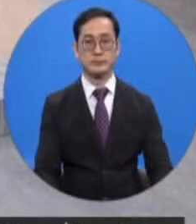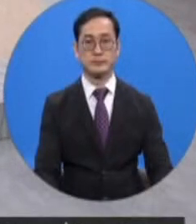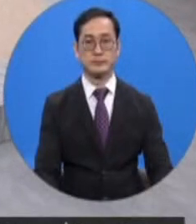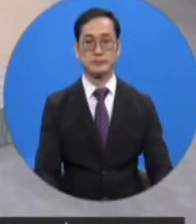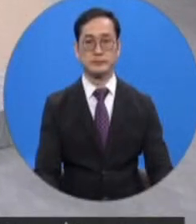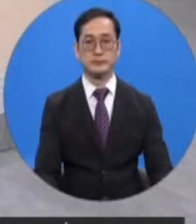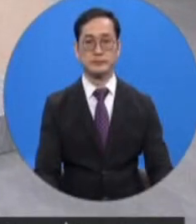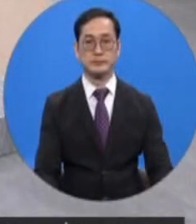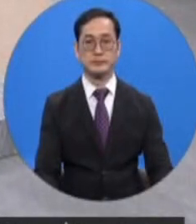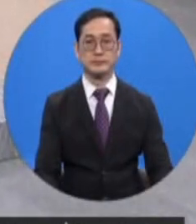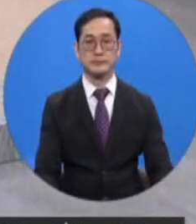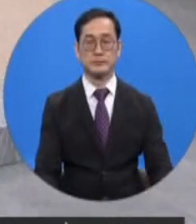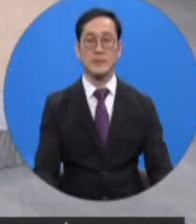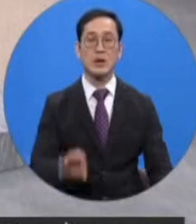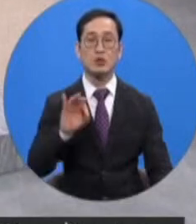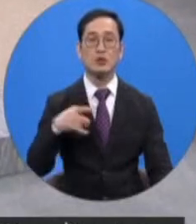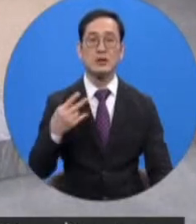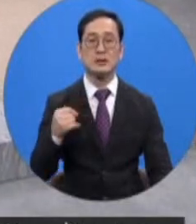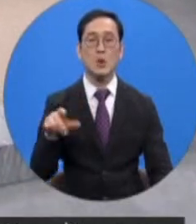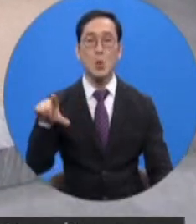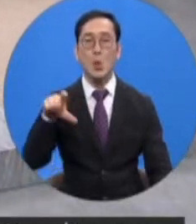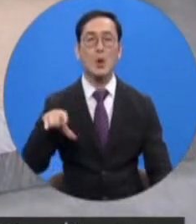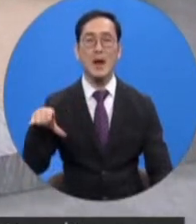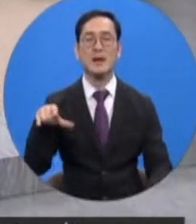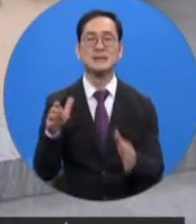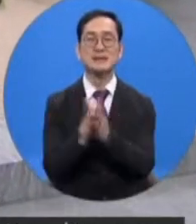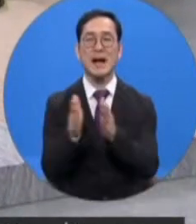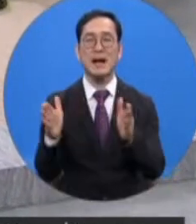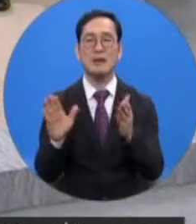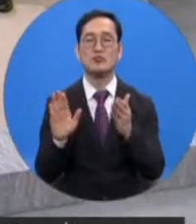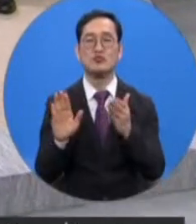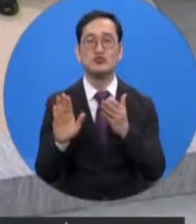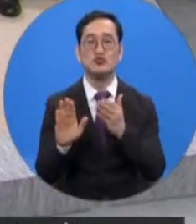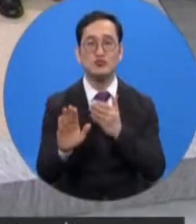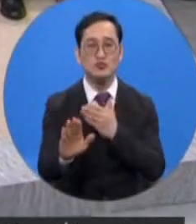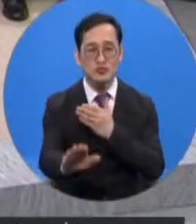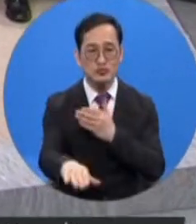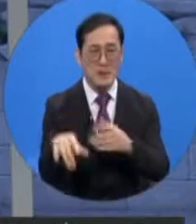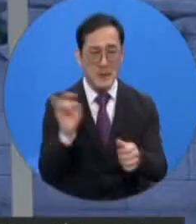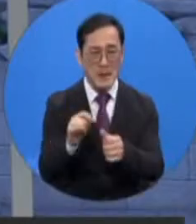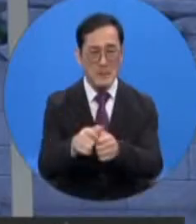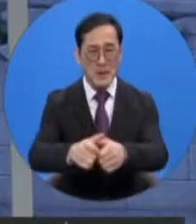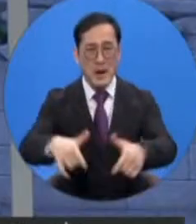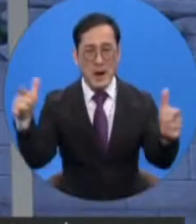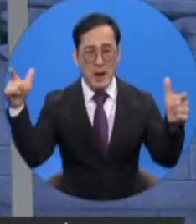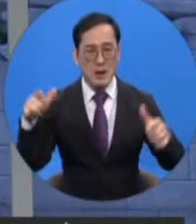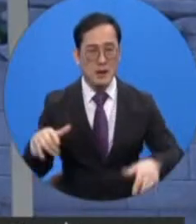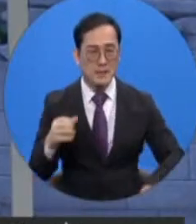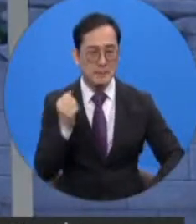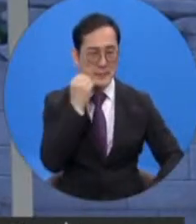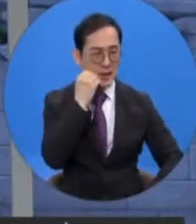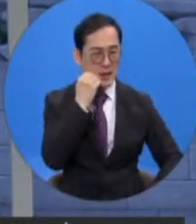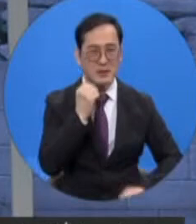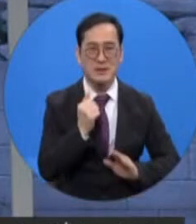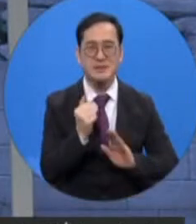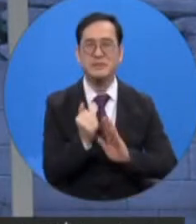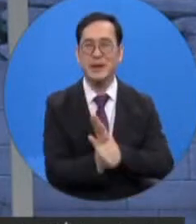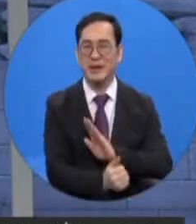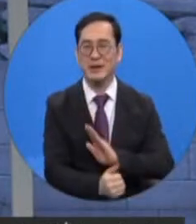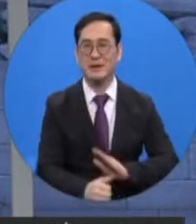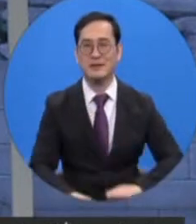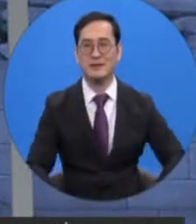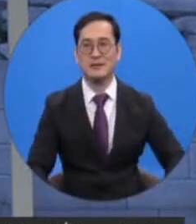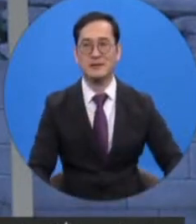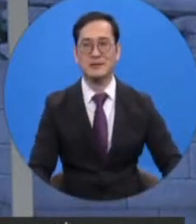결과적으로 위드 코로나에 대한 정책 실패를 청와대도 인정을 한 겁니다. 그런데 문재인 대통령이 준비해